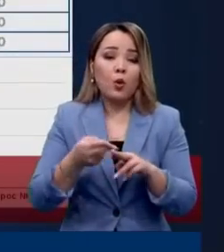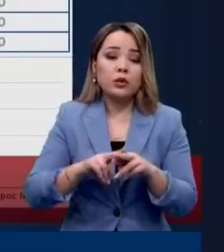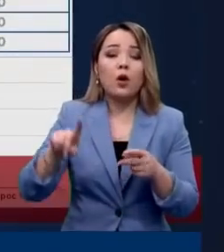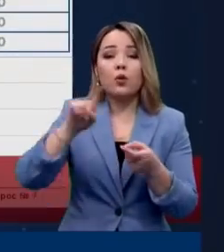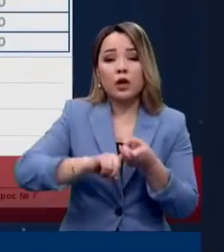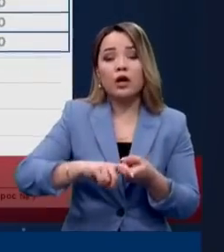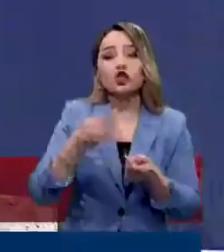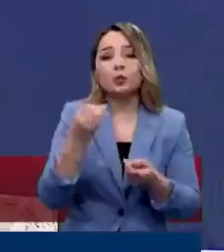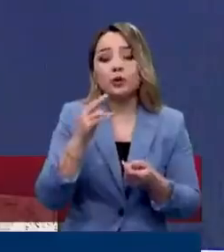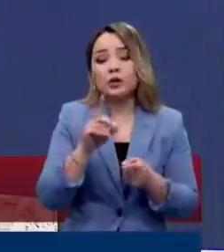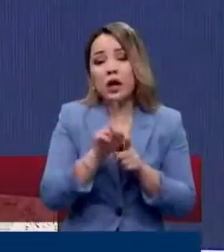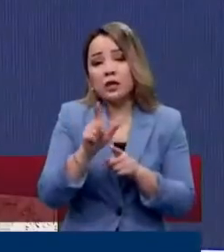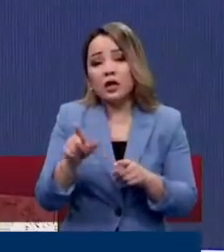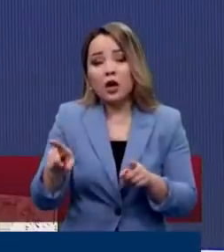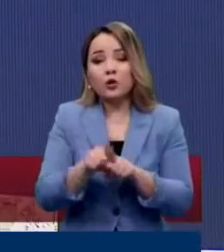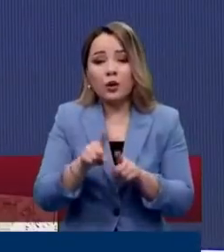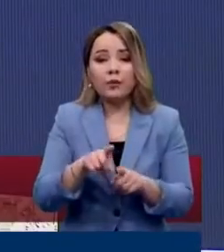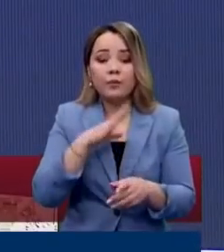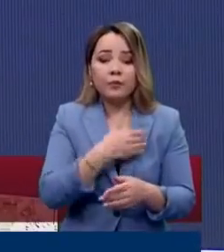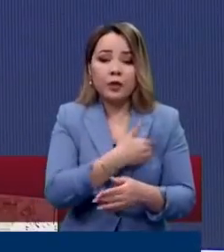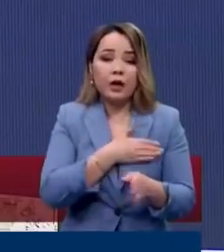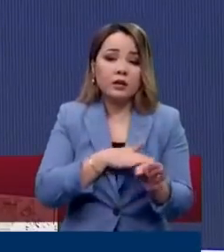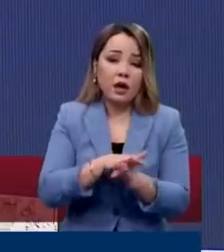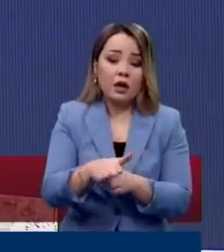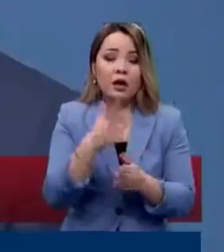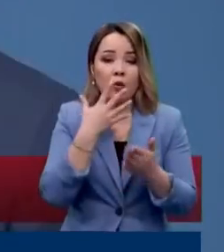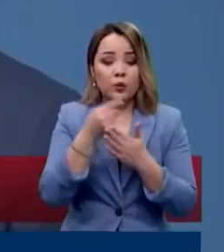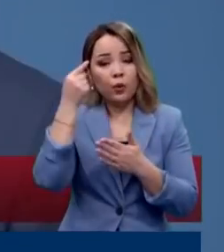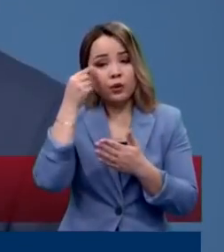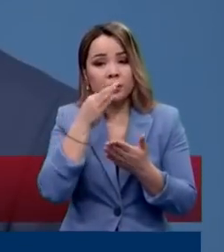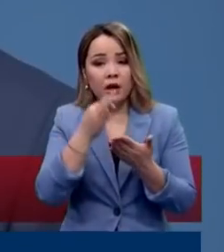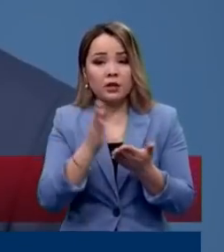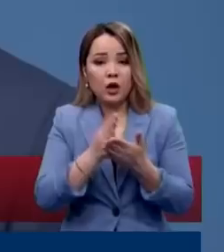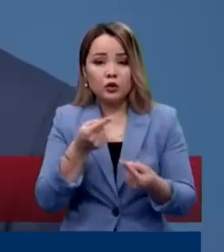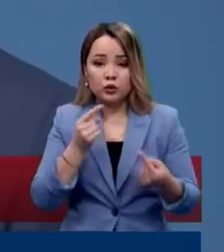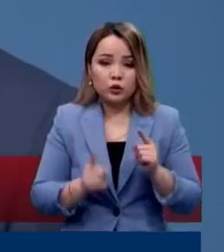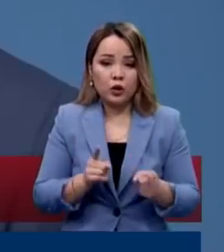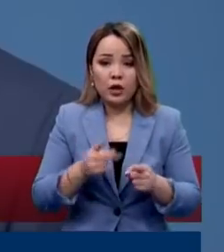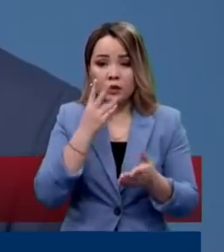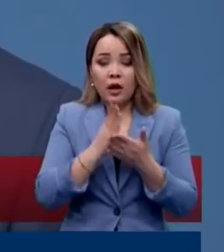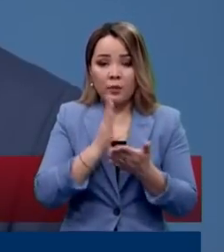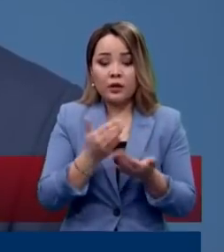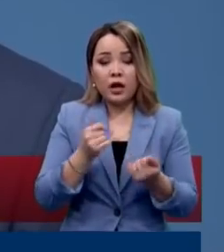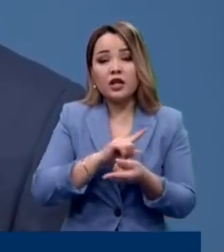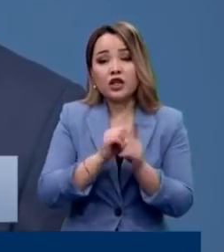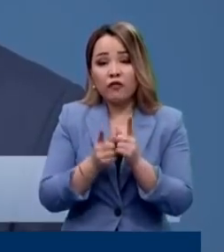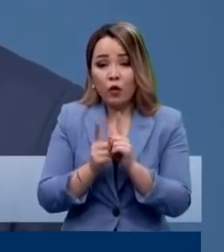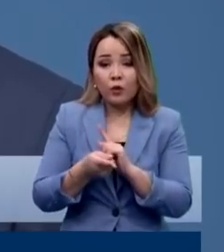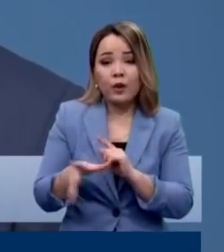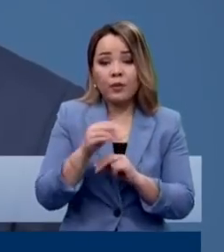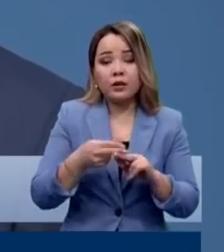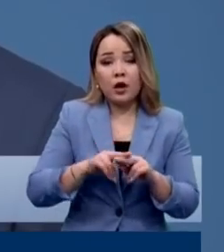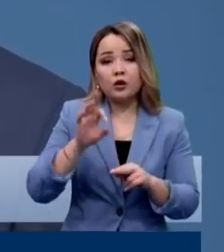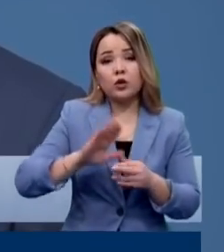орайда шымшық сойса да қасапшы сойсын деген тәмсіл ой қоралады. Бірінші кезекте түсінуіміз керек, реформа дегенде біз жаңағы